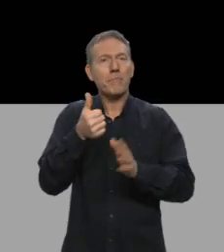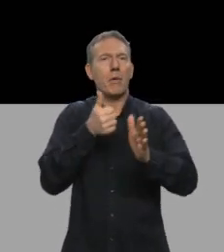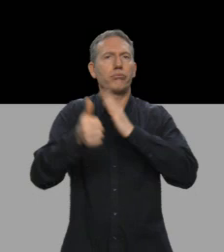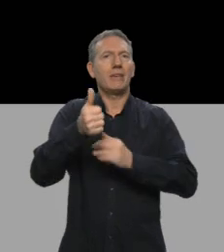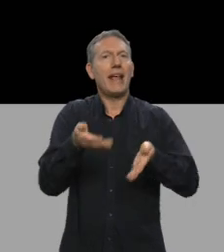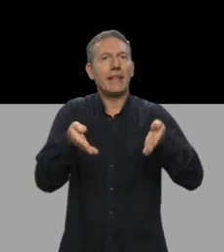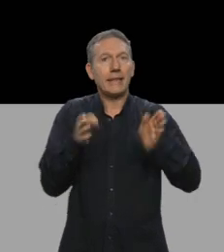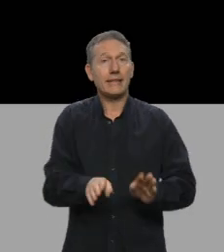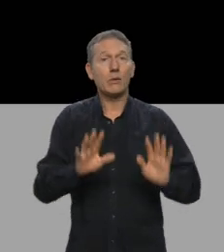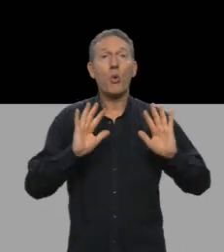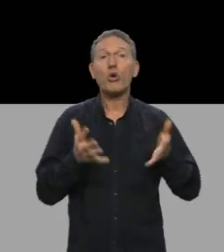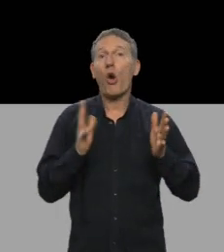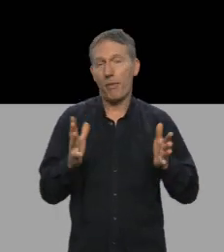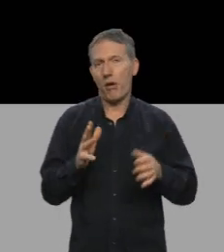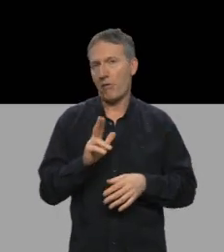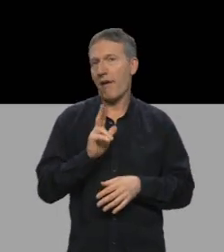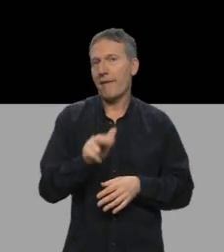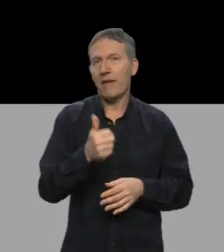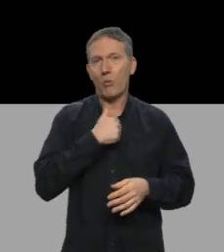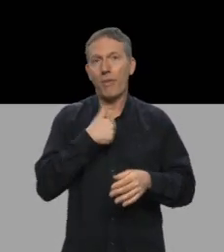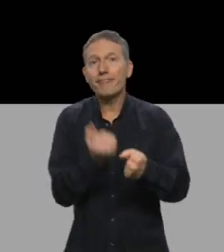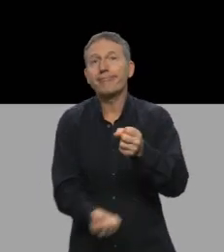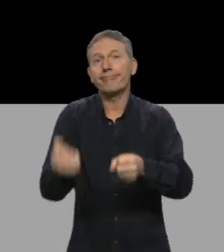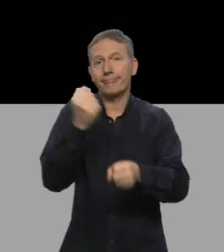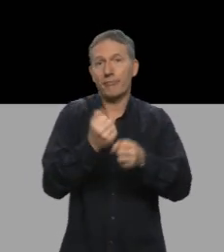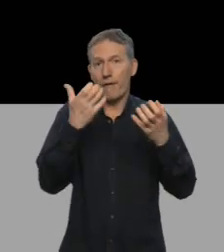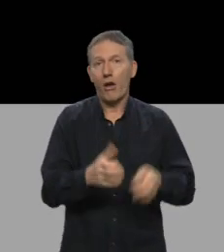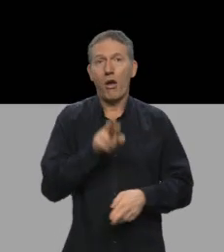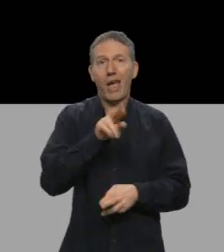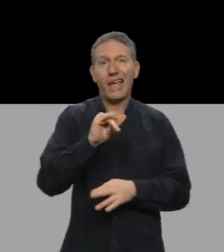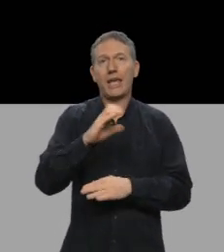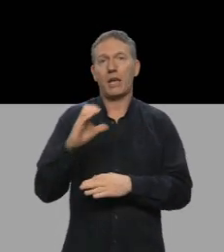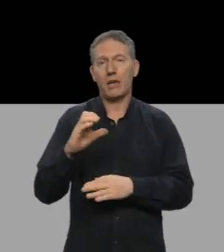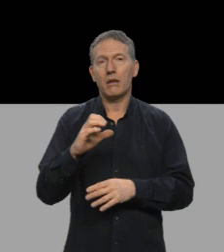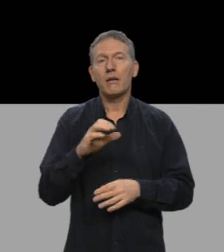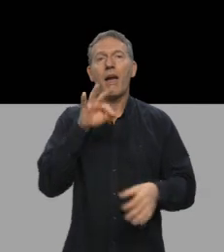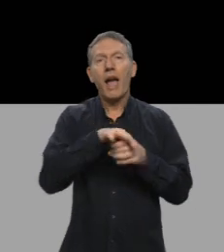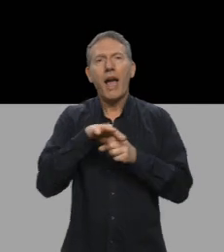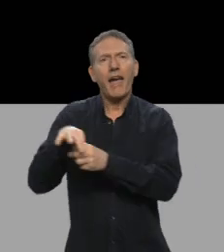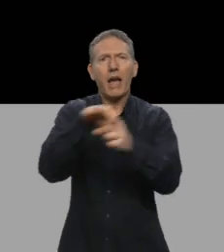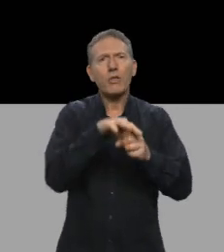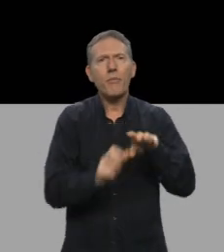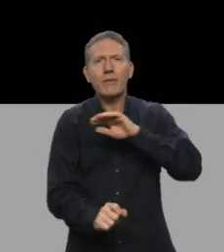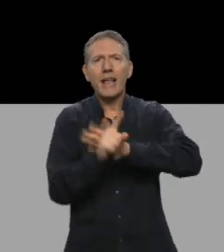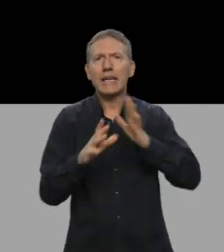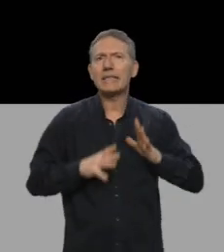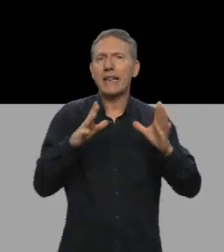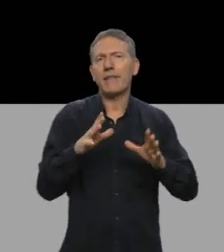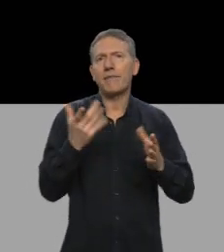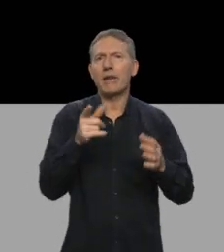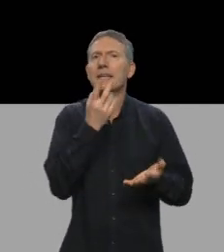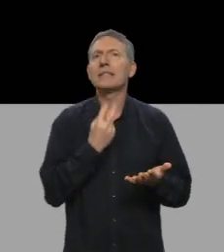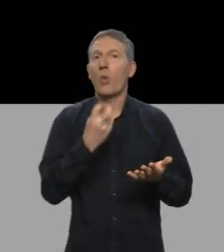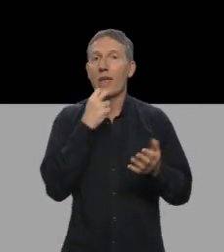Et pour ce faire, je mettrai en place de RIC, référendum d'initiative citoyenne. Je veux instituer le